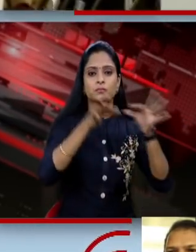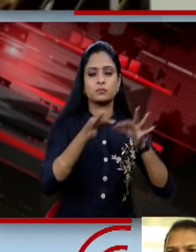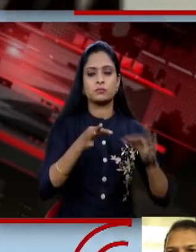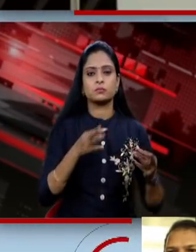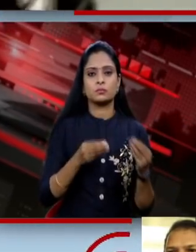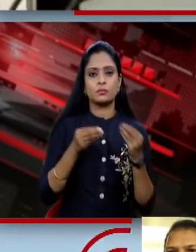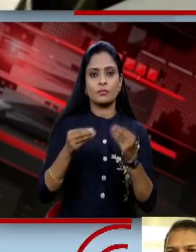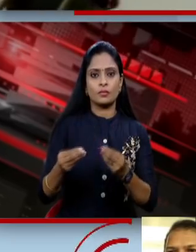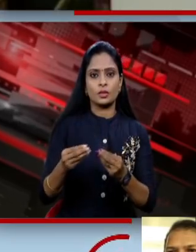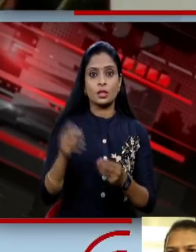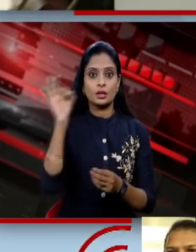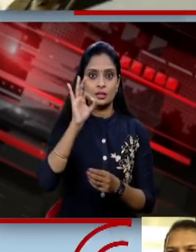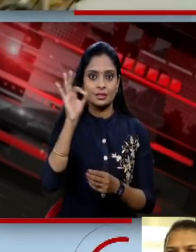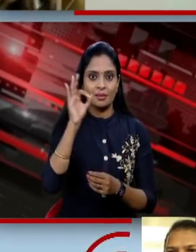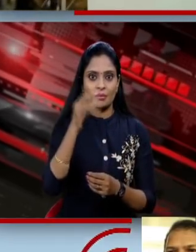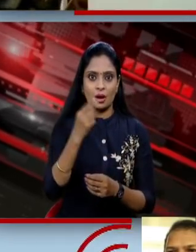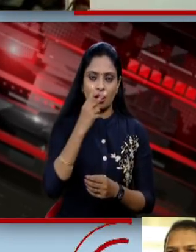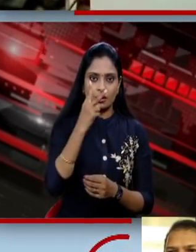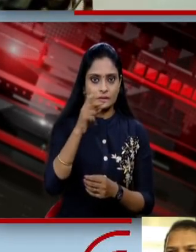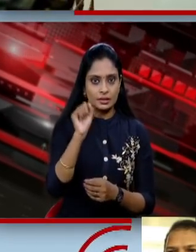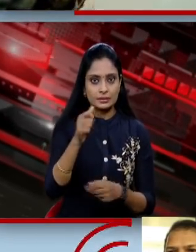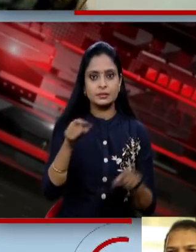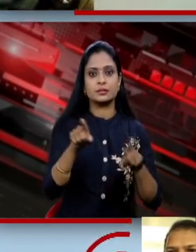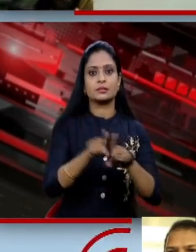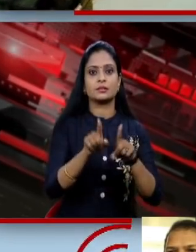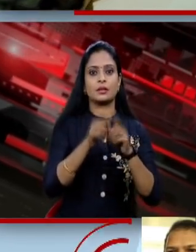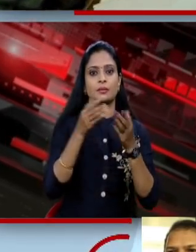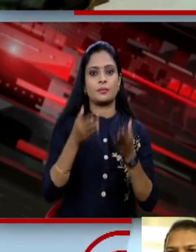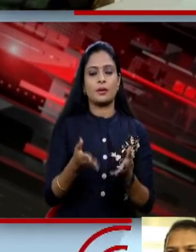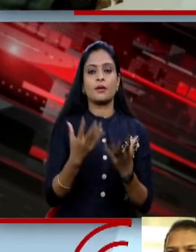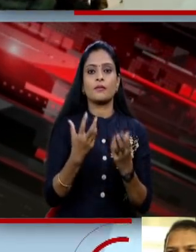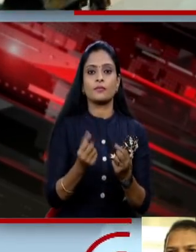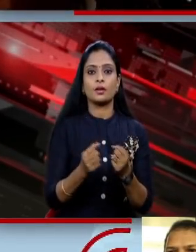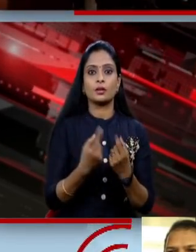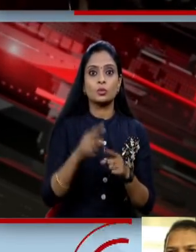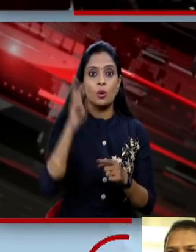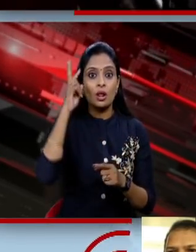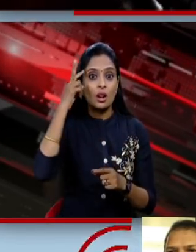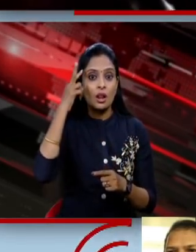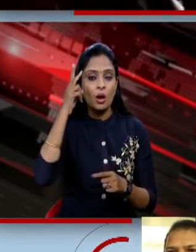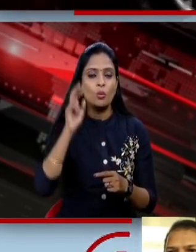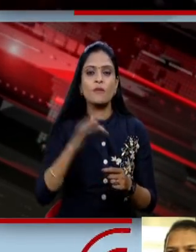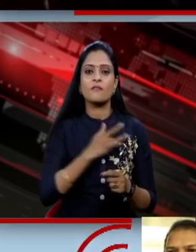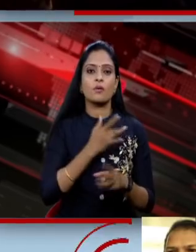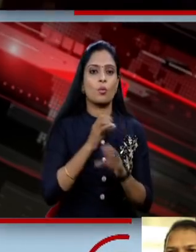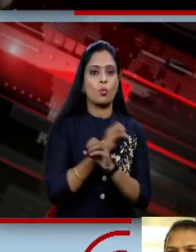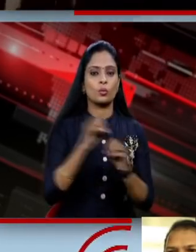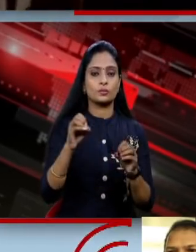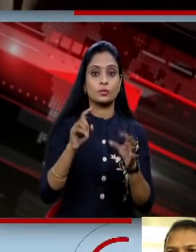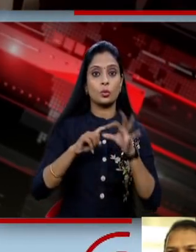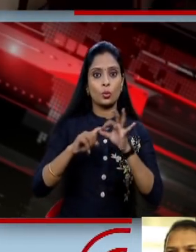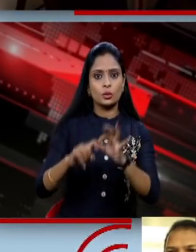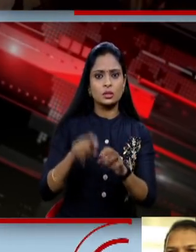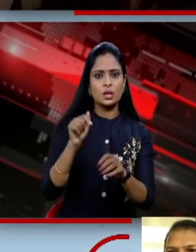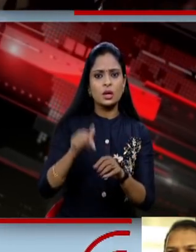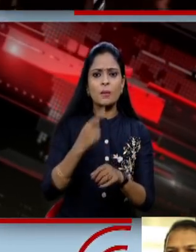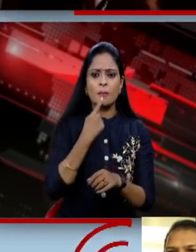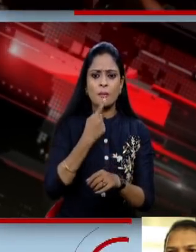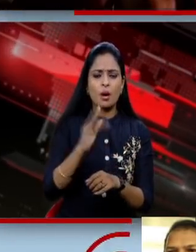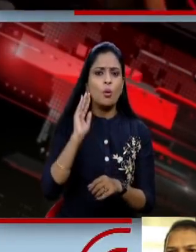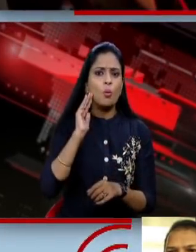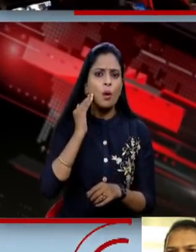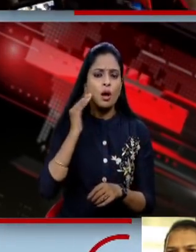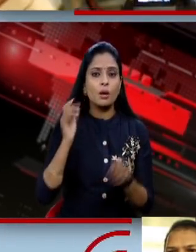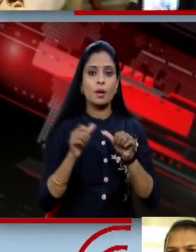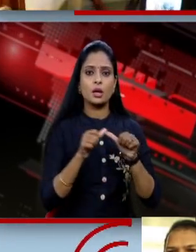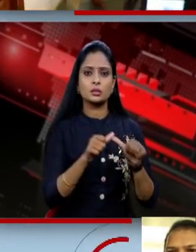ട്രൂത്ത് എന്ന പടം കണ്ടിട്ടുണ്ടോ എന്ന് പറഞ്ഞു. അതാണ് ആ ഗ്രൂപ്പിലിട്ട് തട്ടണം എന്ന് പറഞ്ഞു. അപ്പൊ സംശയിക്കില്ല എന്നുള്ളതാണ്. ഇത് എപ്പോഴാണ് ഇത് പറഞ്ഞത്? ഇത് പറഞ്ഞതെല്ലാം ഒറ്റ ദിവസം